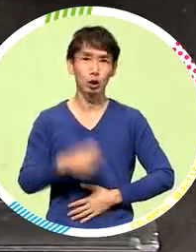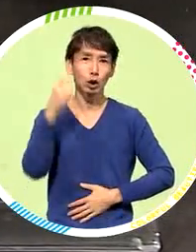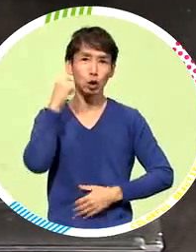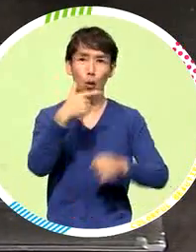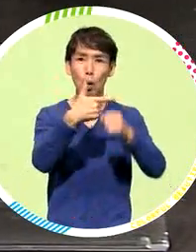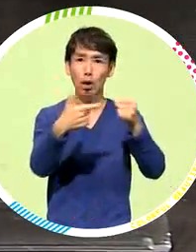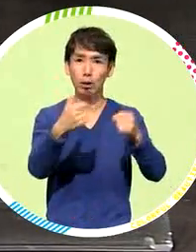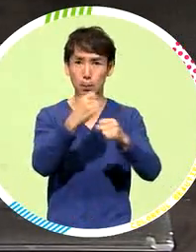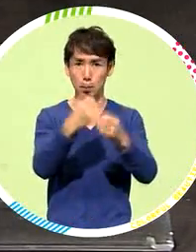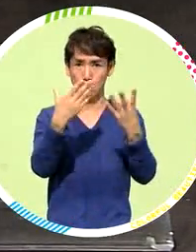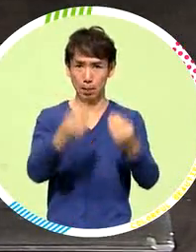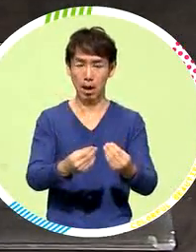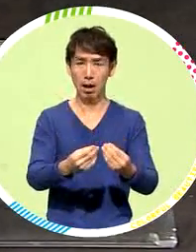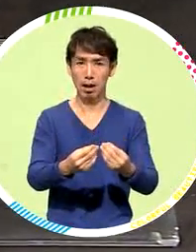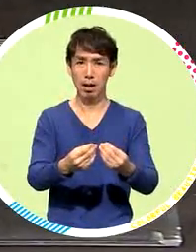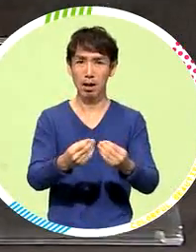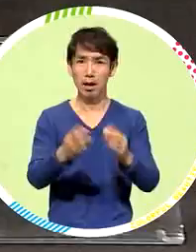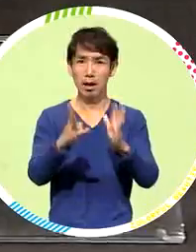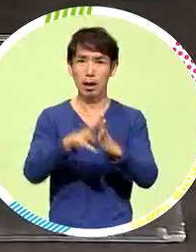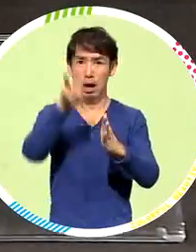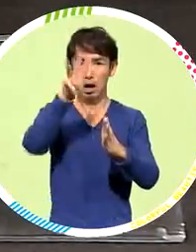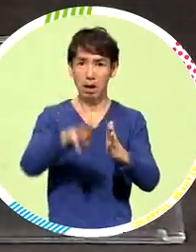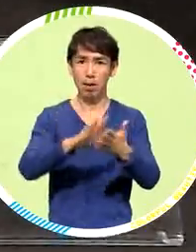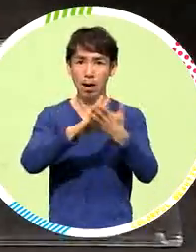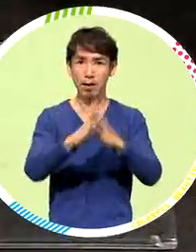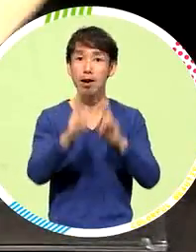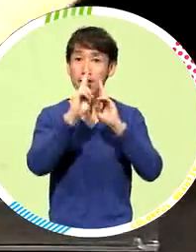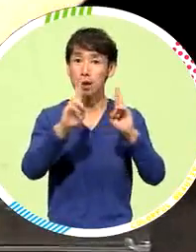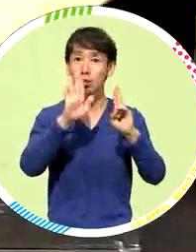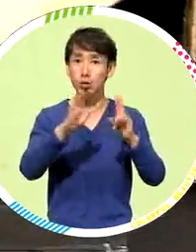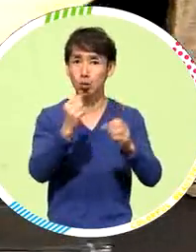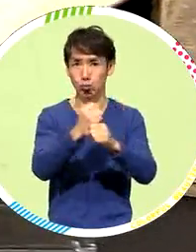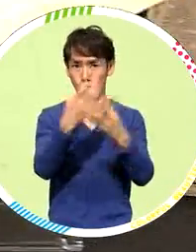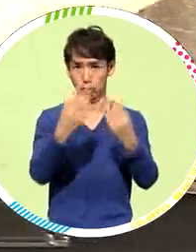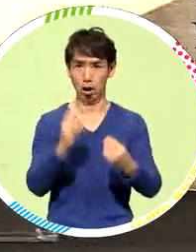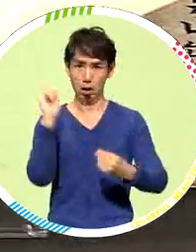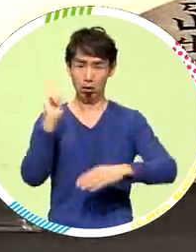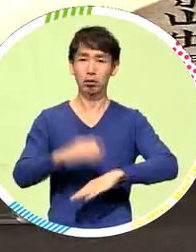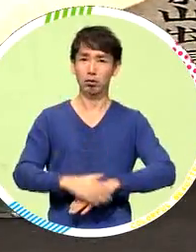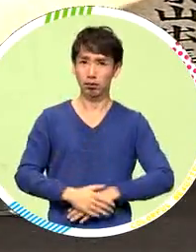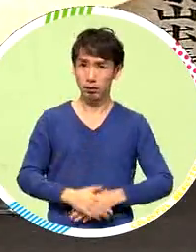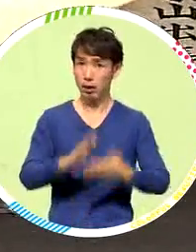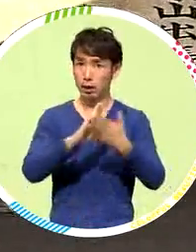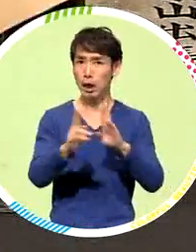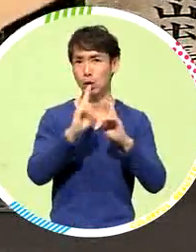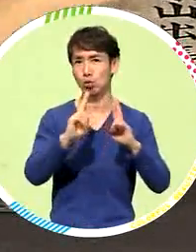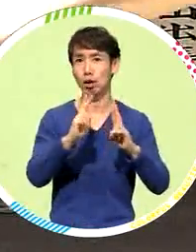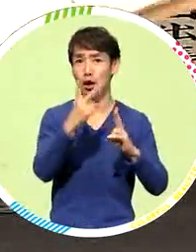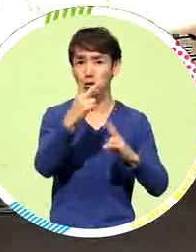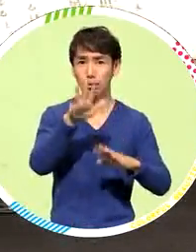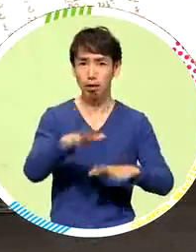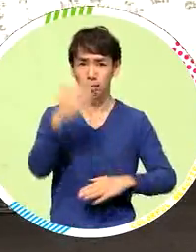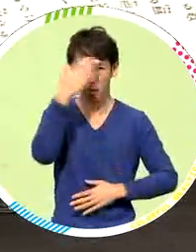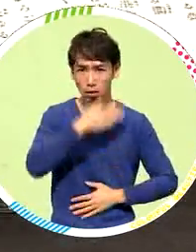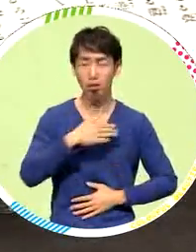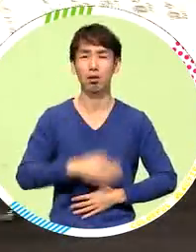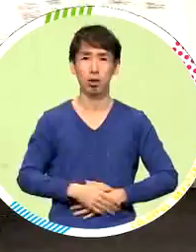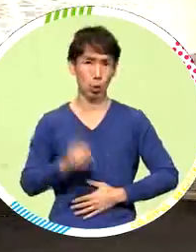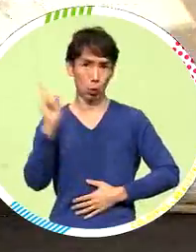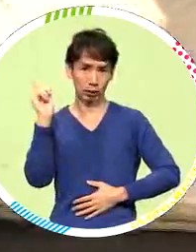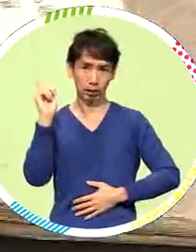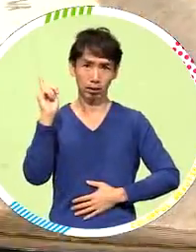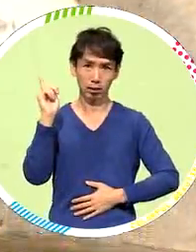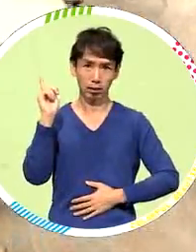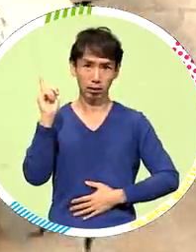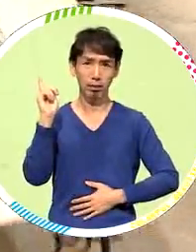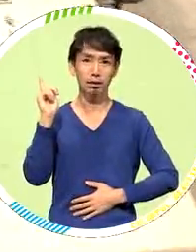たもので神奈川県かというものというか昭和6年に作られてくださはいはいこちらの方に